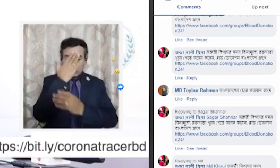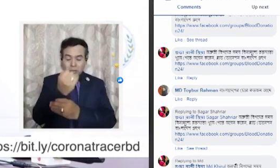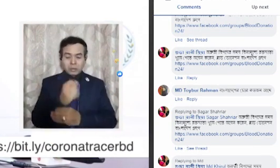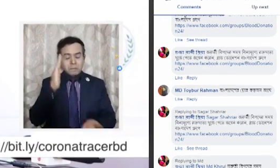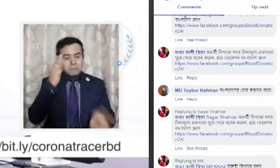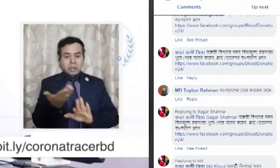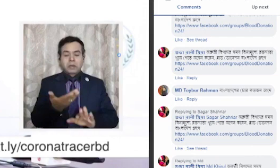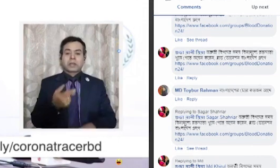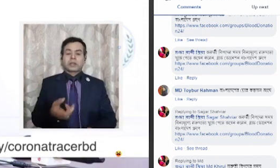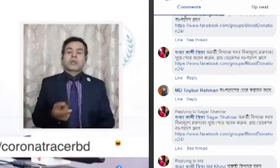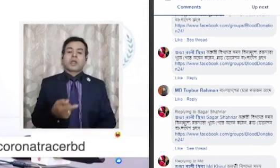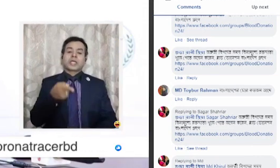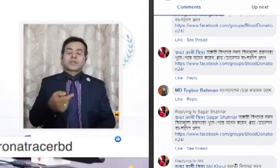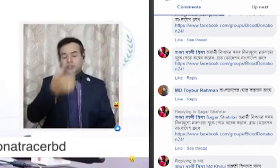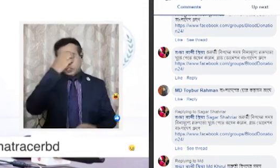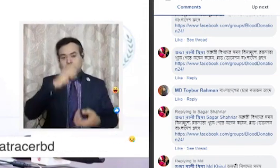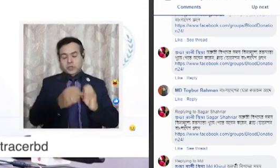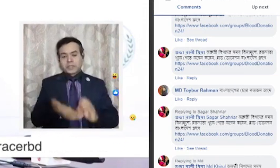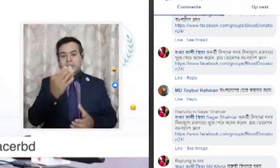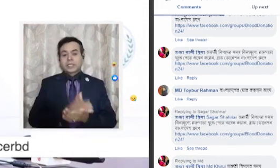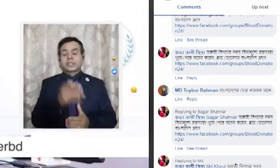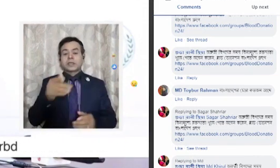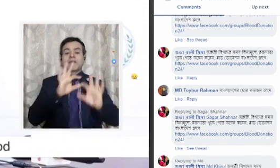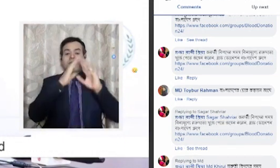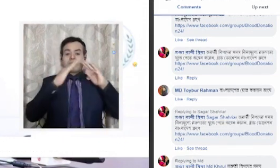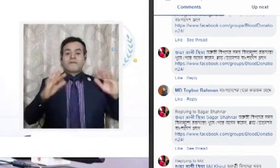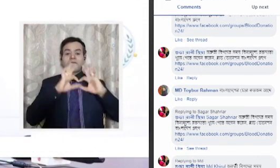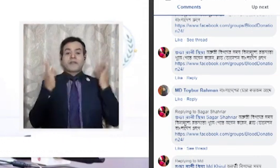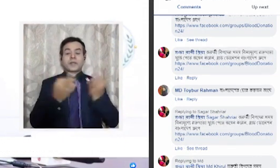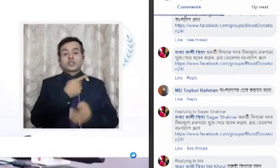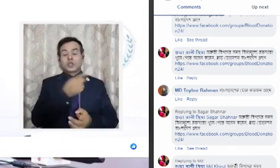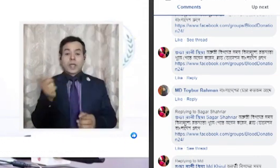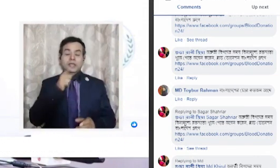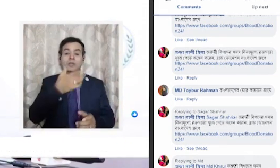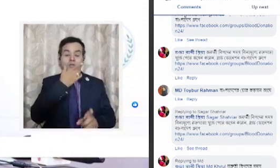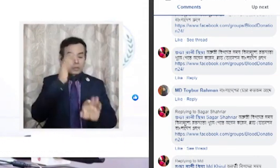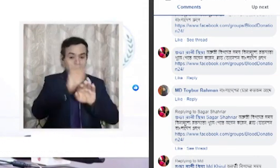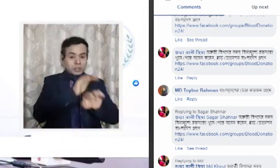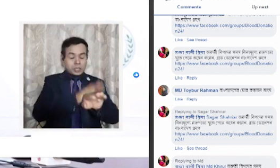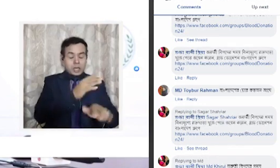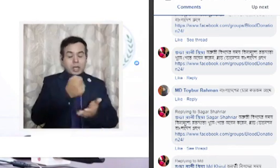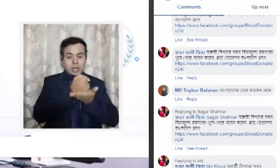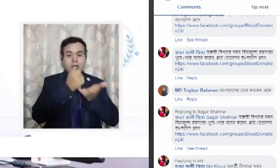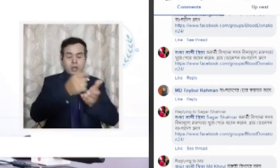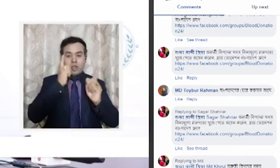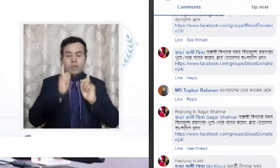মধ্যে কম হলেও তাদের মৃত্যু হার অনেক বেশি। কাজেই বয়োবৃদ্ধরা যেন আক্রান্ত না হয় সেই জন্য সবাই পরিবারের